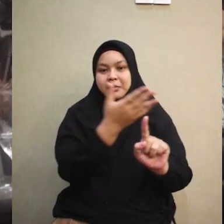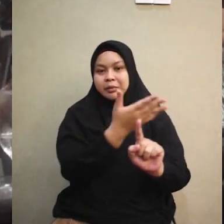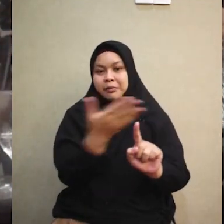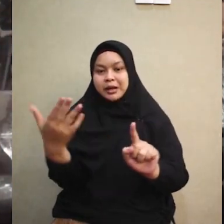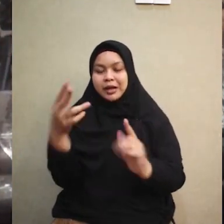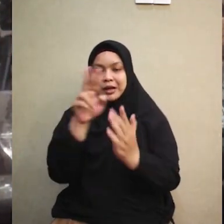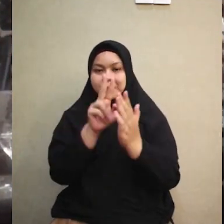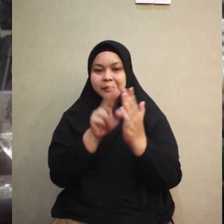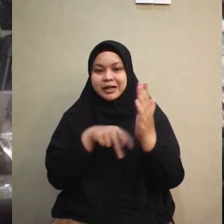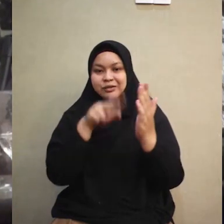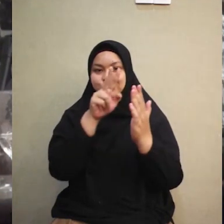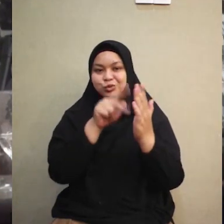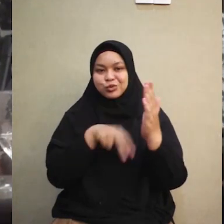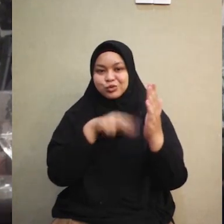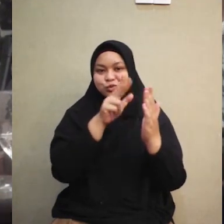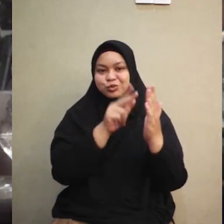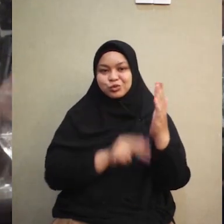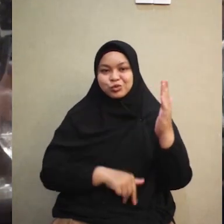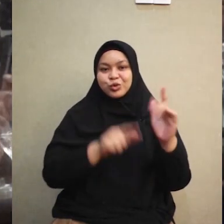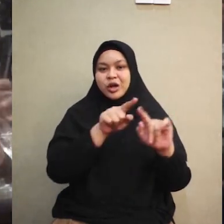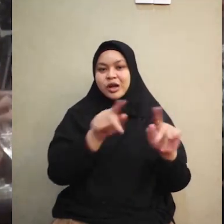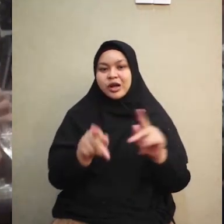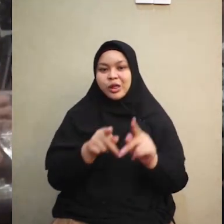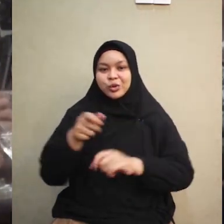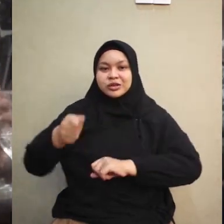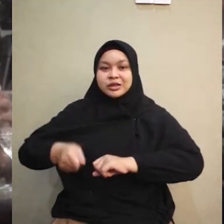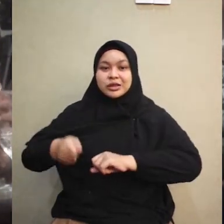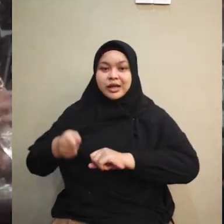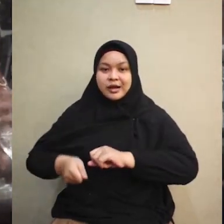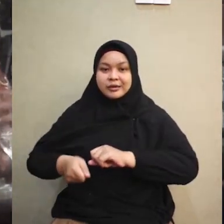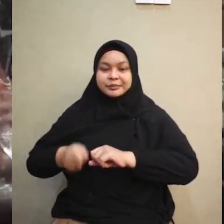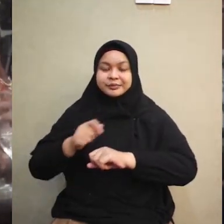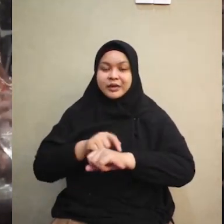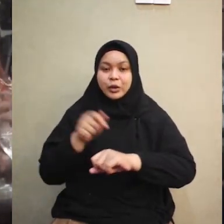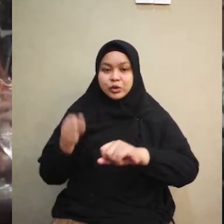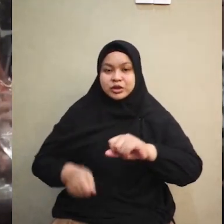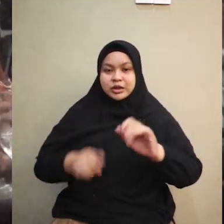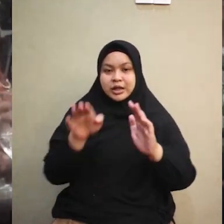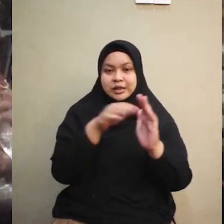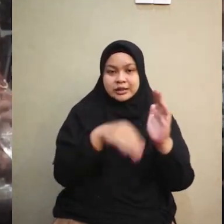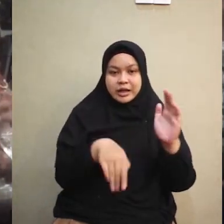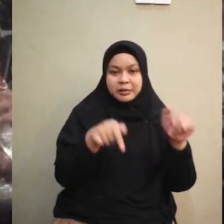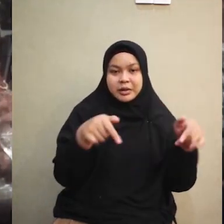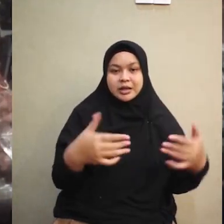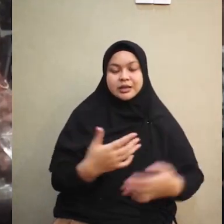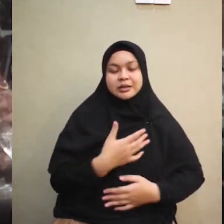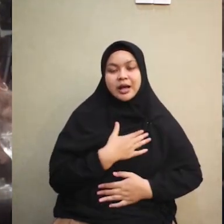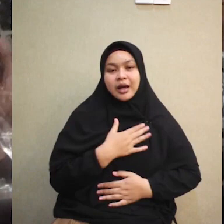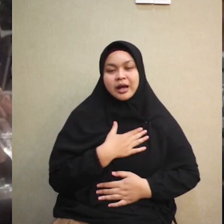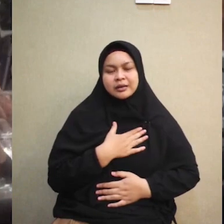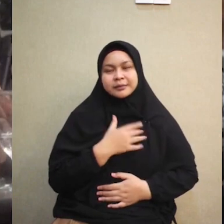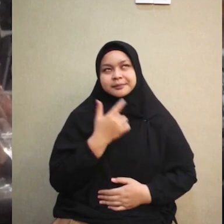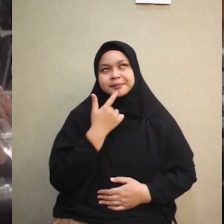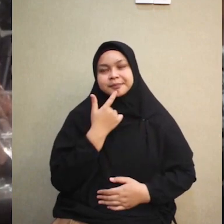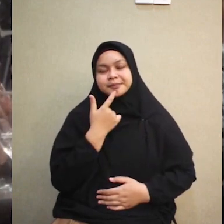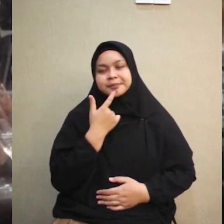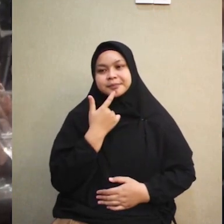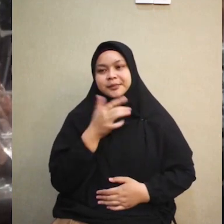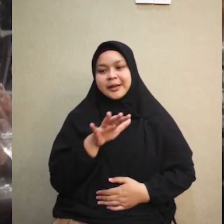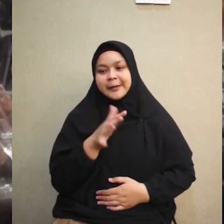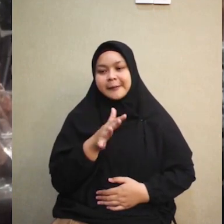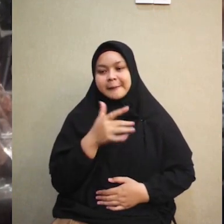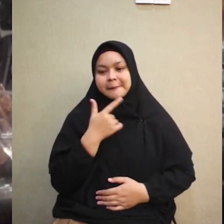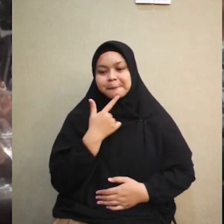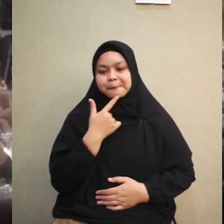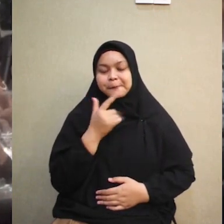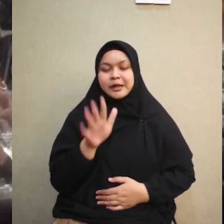mereview ketika sidang-sidang crvd itu saya agak ini mbak